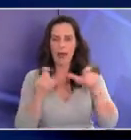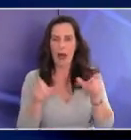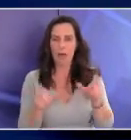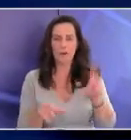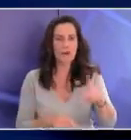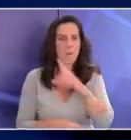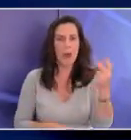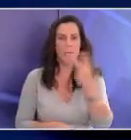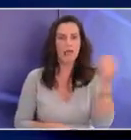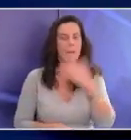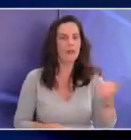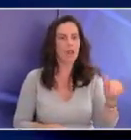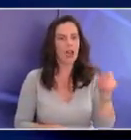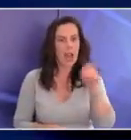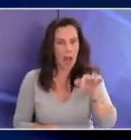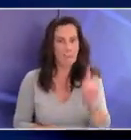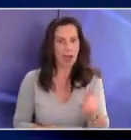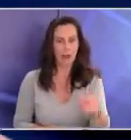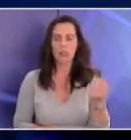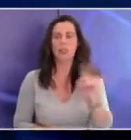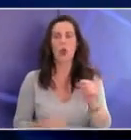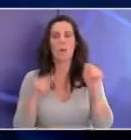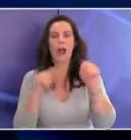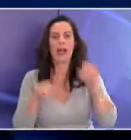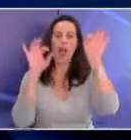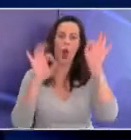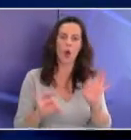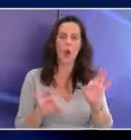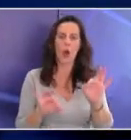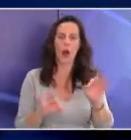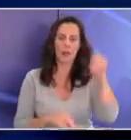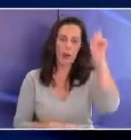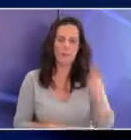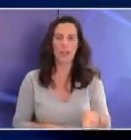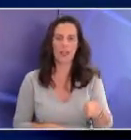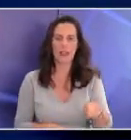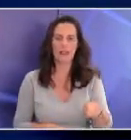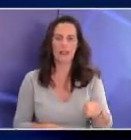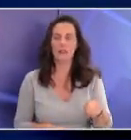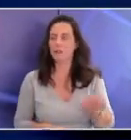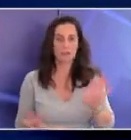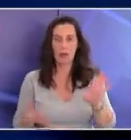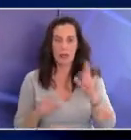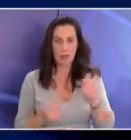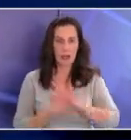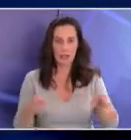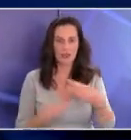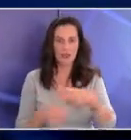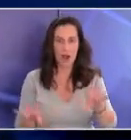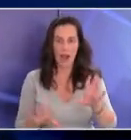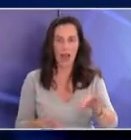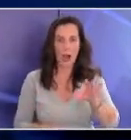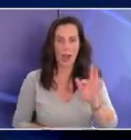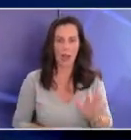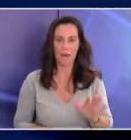לשים 100-200 אלף שקלים. זה לא שאתה מגיע לחנות ואז אתה יכול להעביר את האשראי שלך במה שיש לך מסגרת, גם אם אין לך כסף אתה לא תוכל כנראה